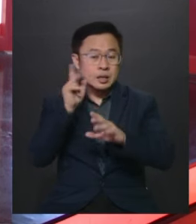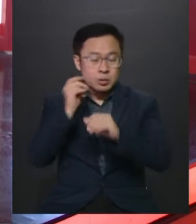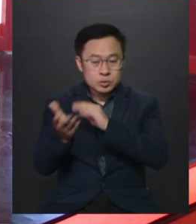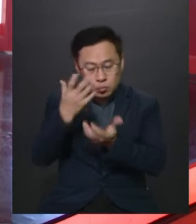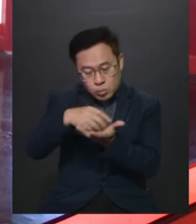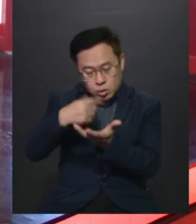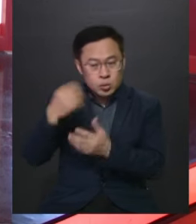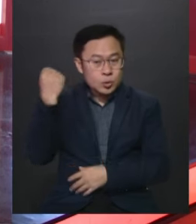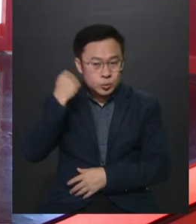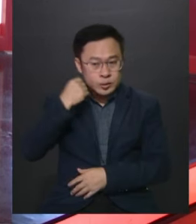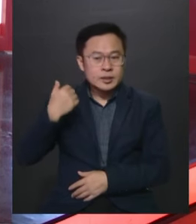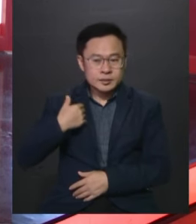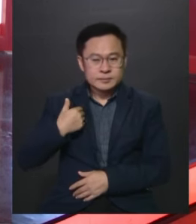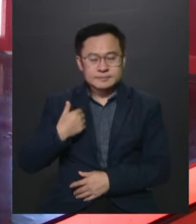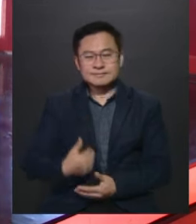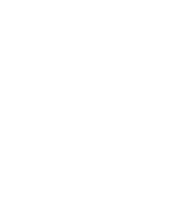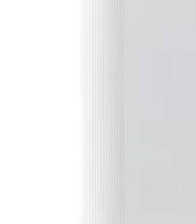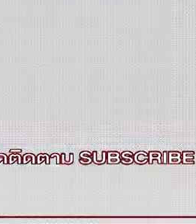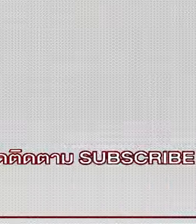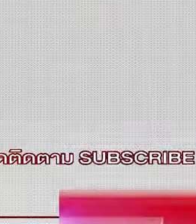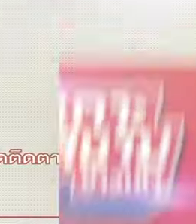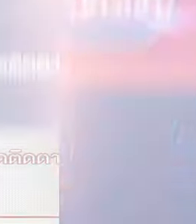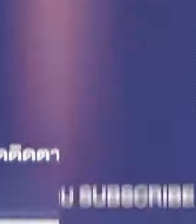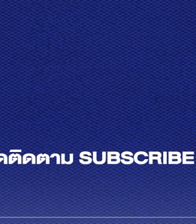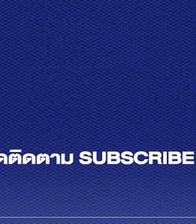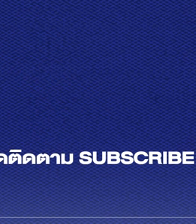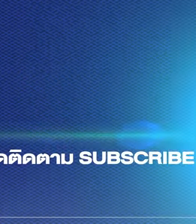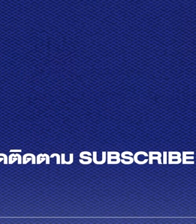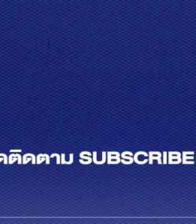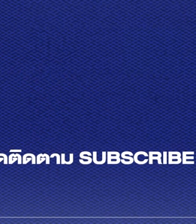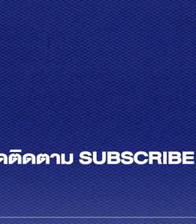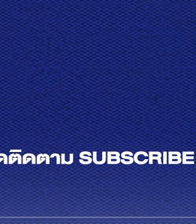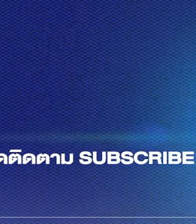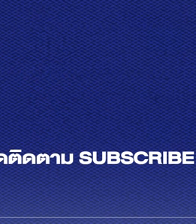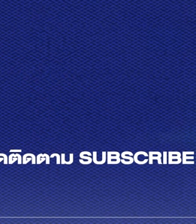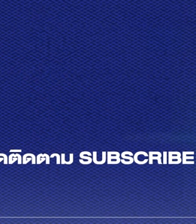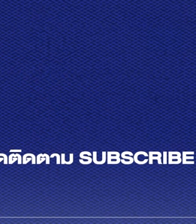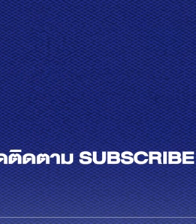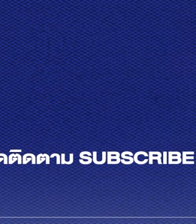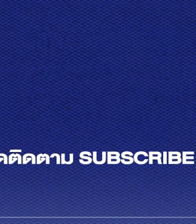าไทยกับพวกเราก่อสนามข่าวเช้าแบบนี้ได้ทุกวันเลยนะคะOh, oh, oh.